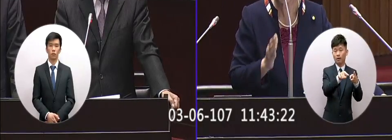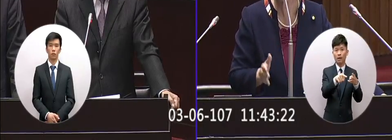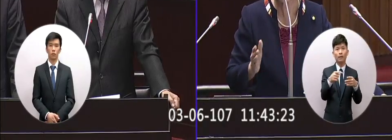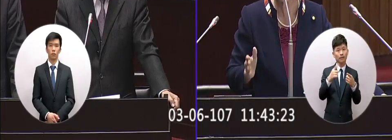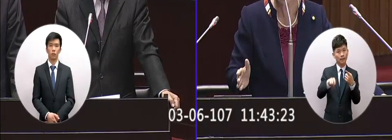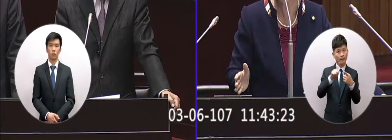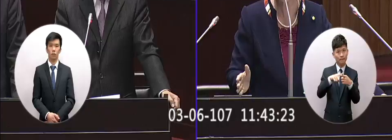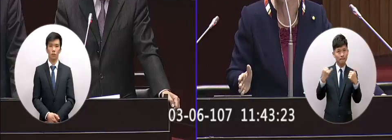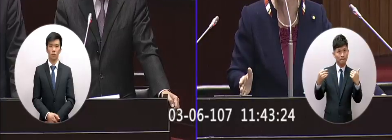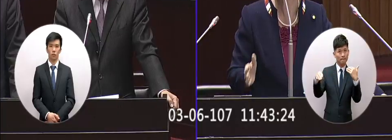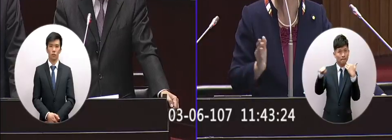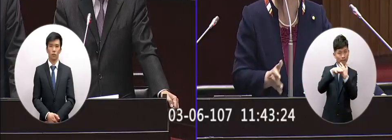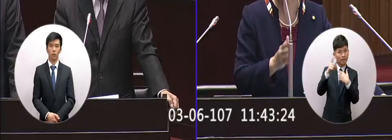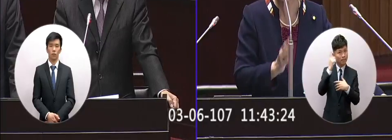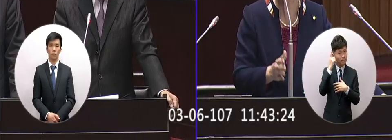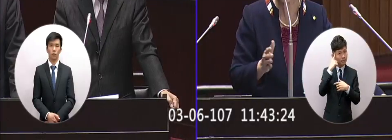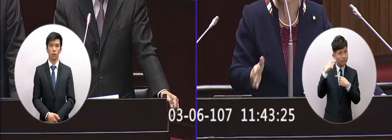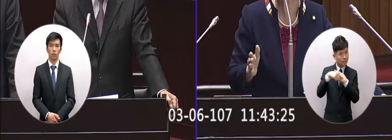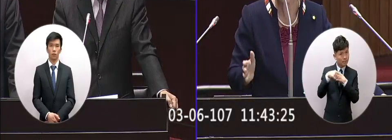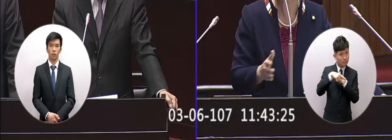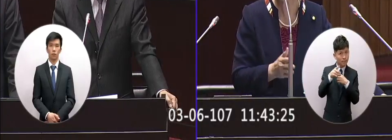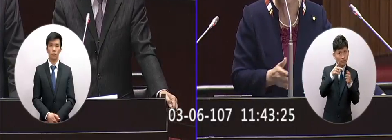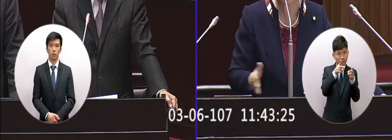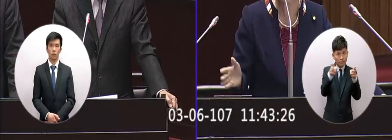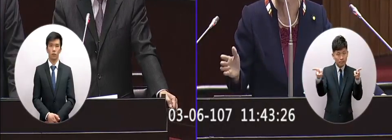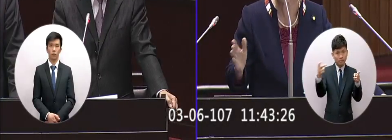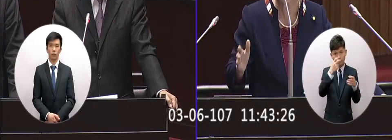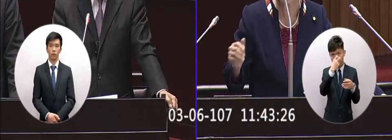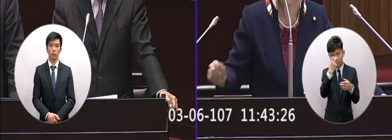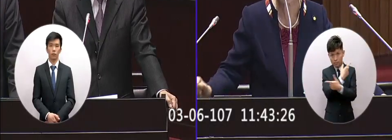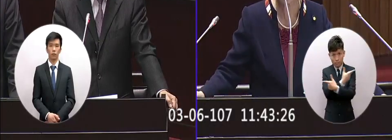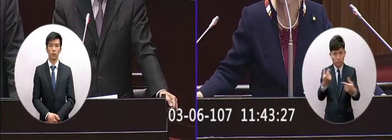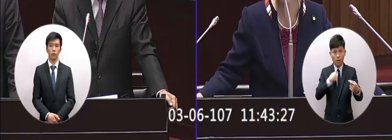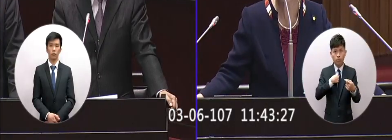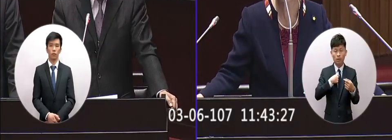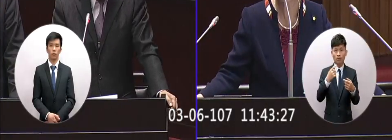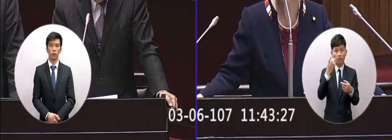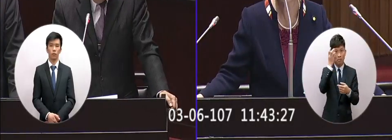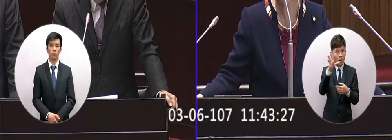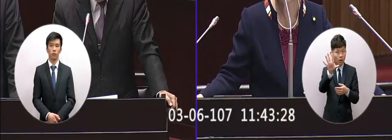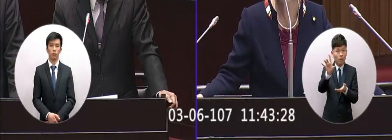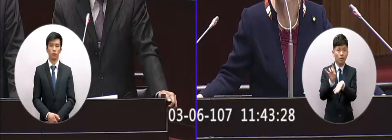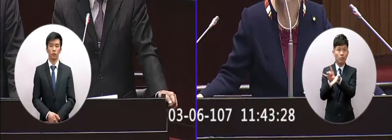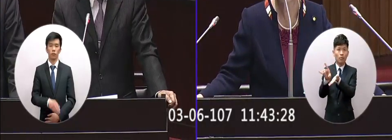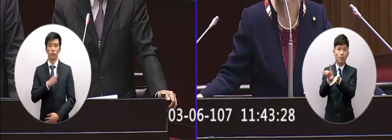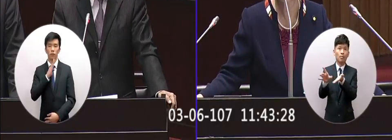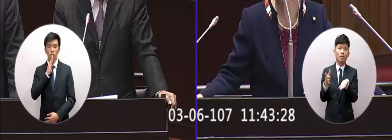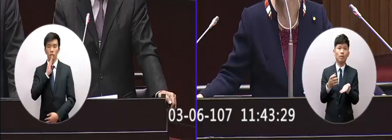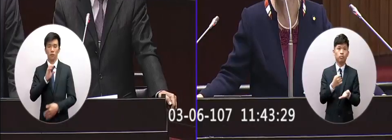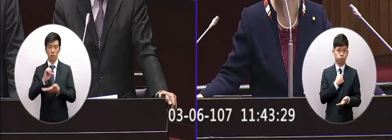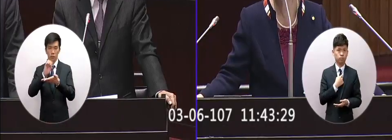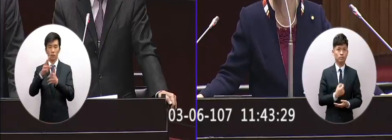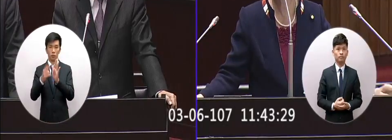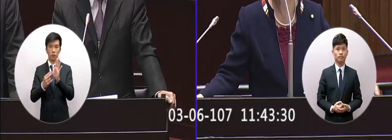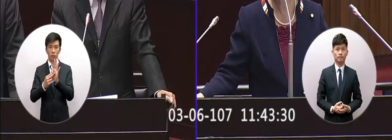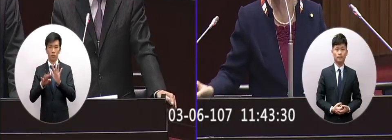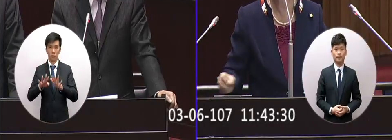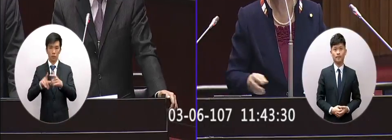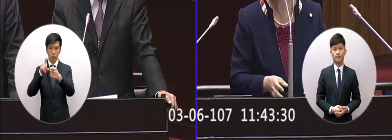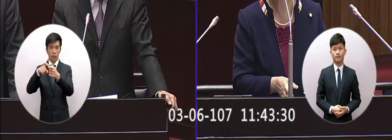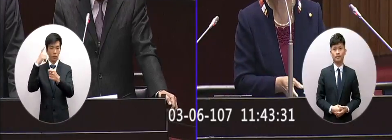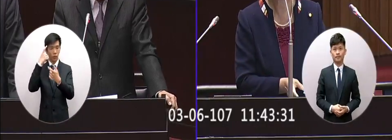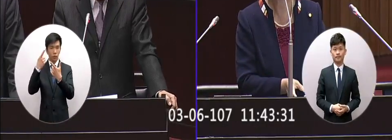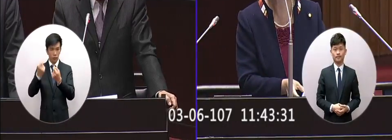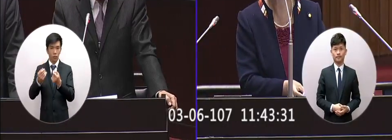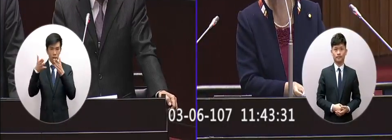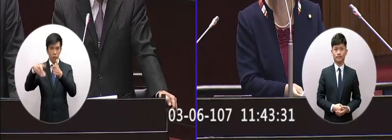点去做全面的检视，这些有性别意涵的所有的这些的全部下架，可不可以？ 是，跟委员报告，目前我们往这个方向在做，